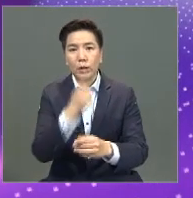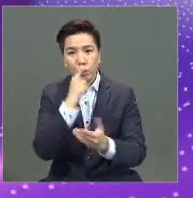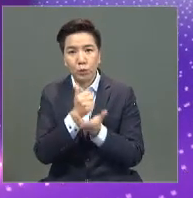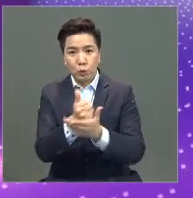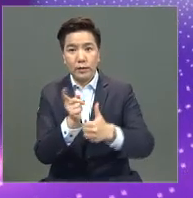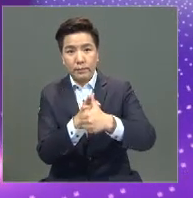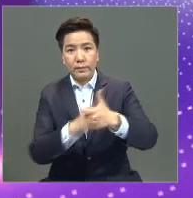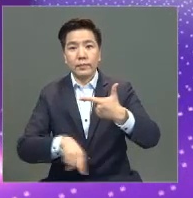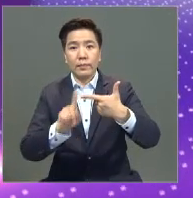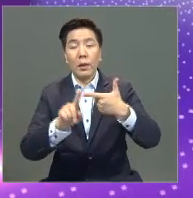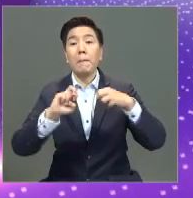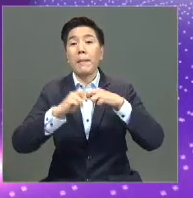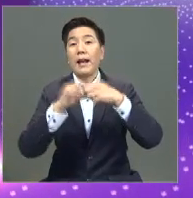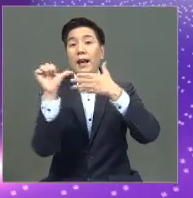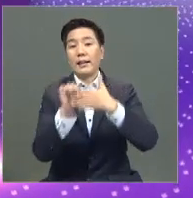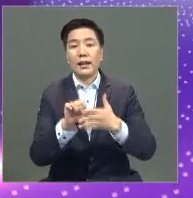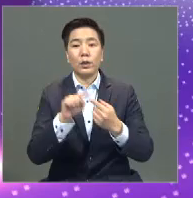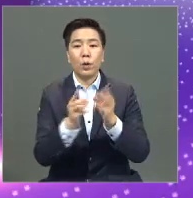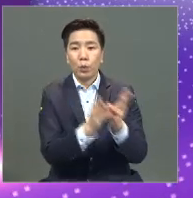อาชาชนในภาคส่วนต่างๆที่ตกงานในช่วงที่ผ่านมางานที่2